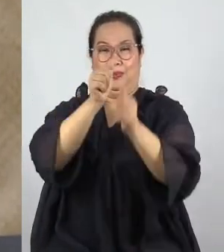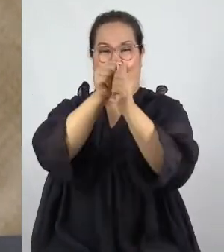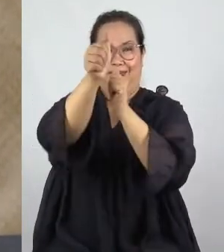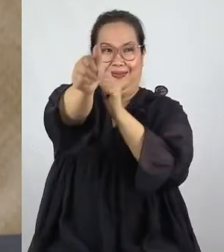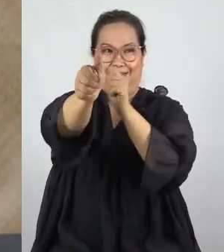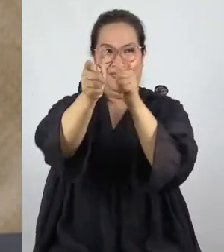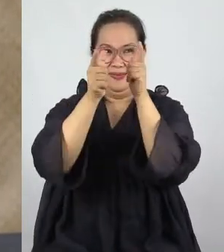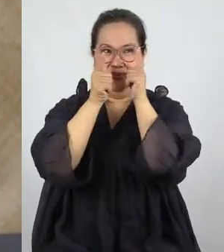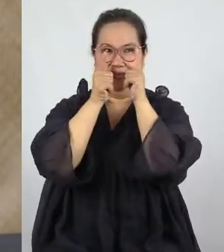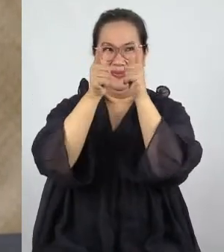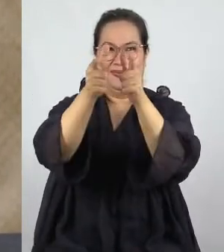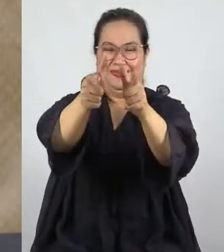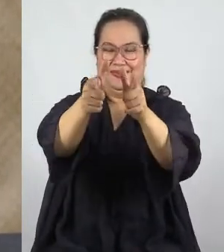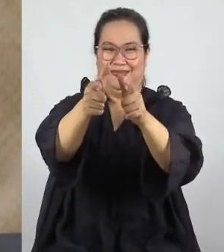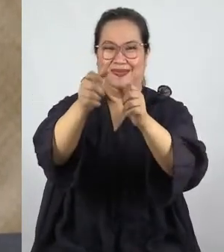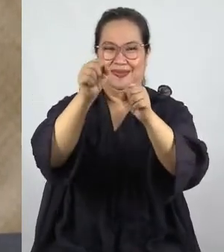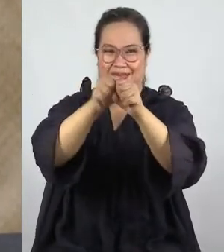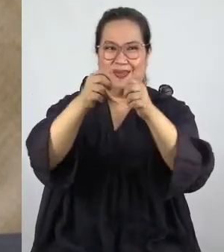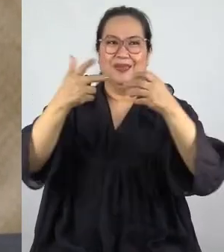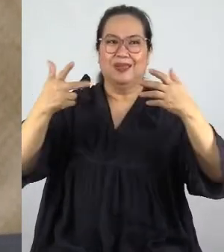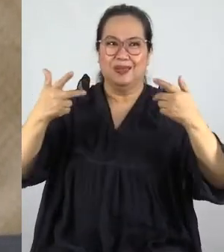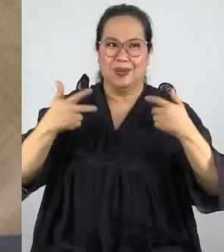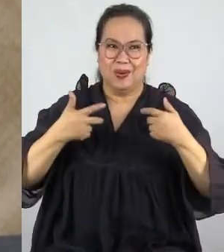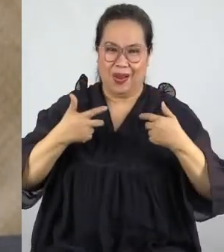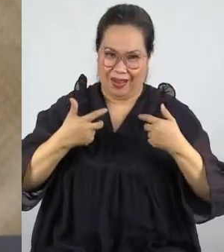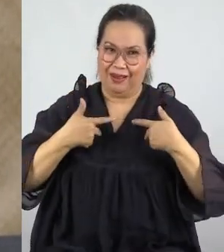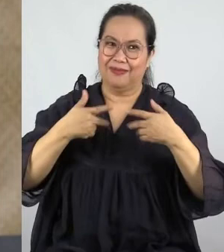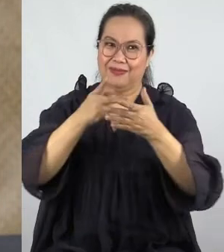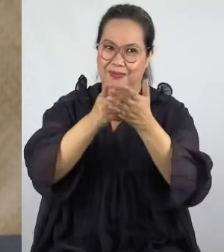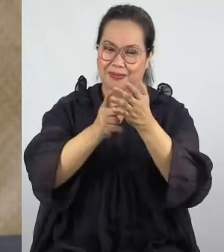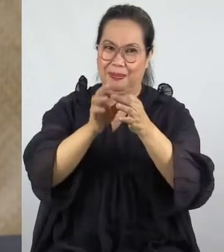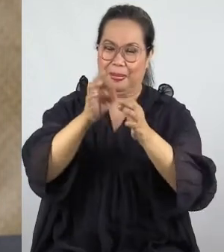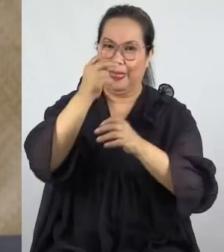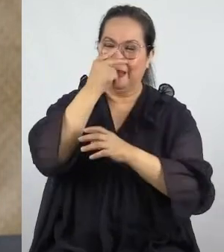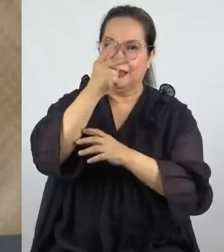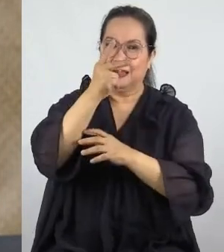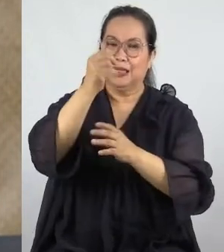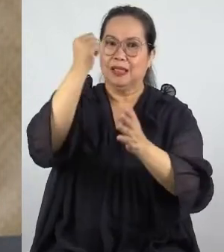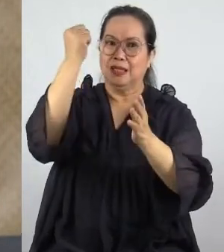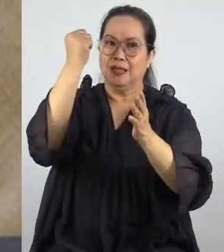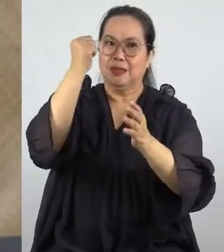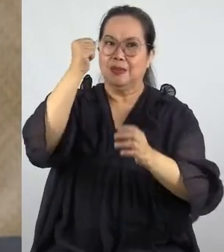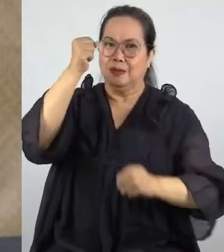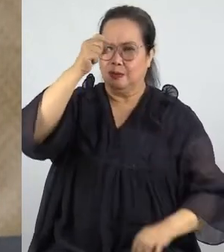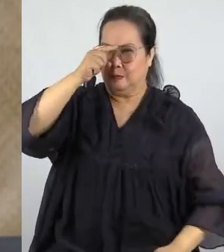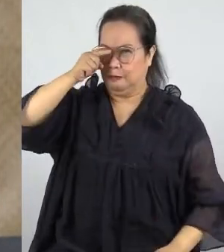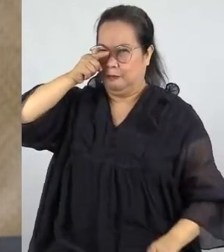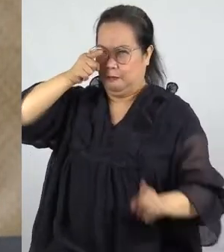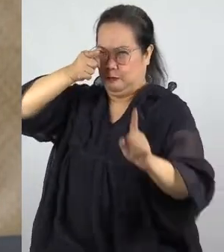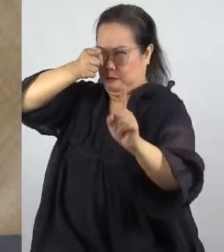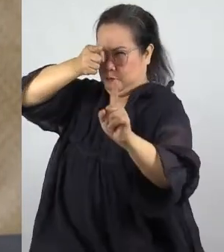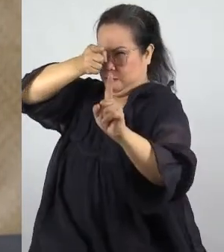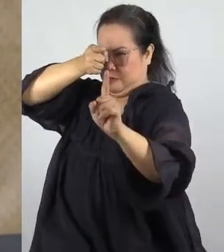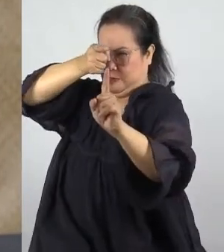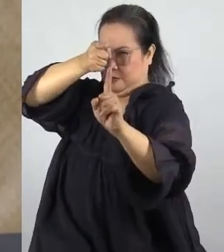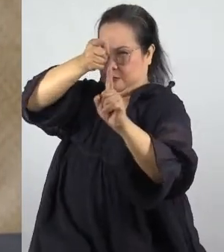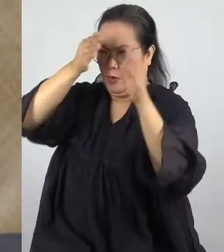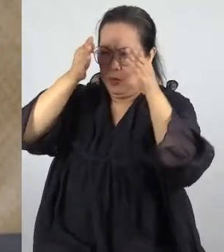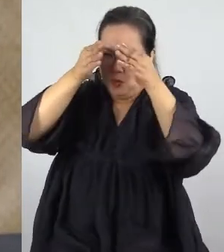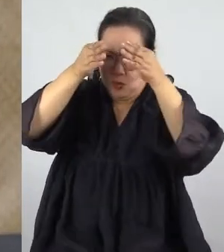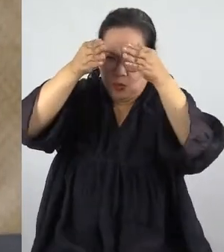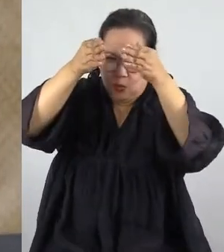looking. Pero meron din po siyang aspeto na ipinapako natin ang ating paningin sa